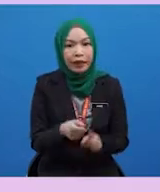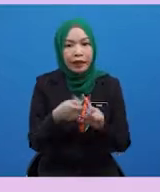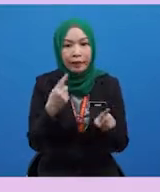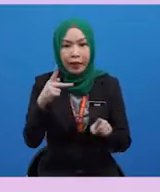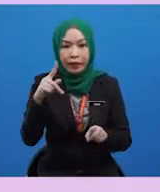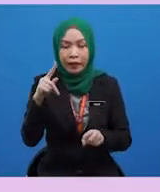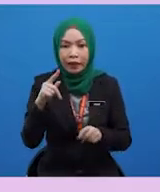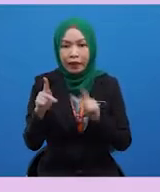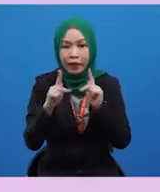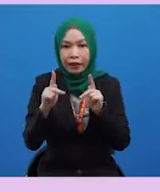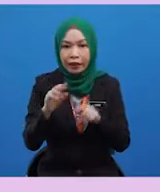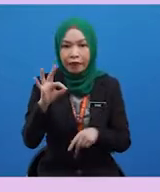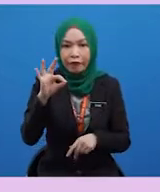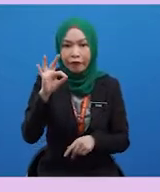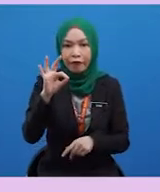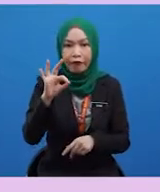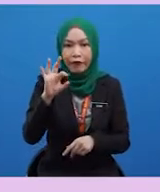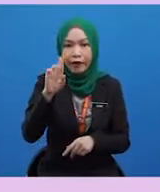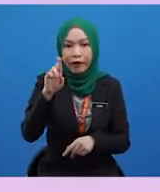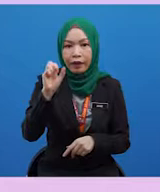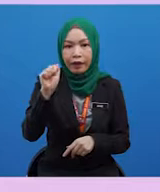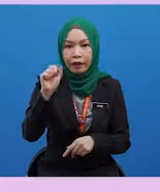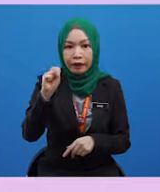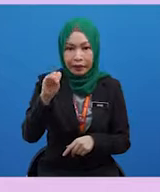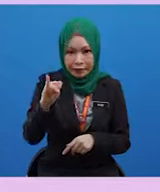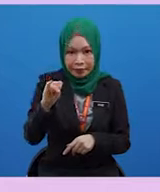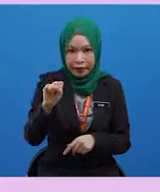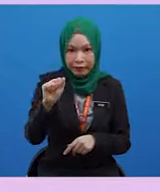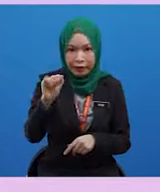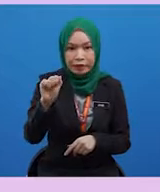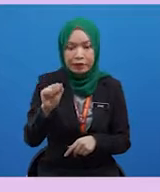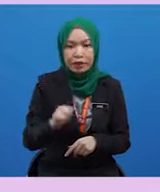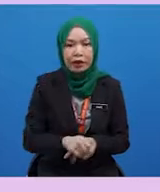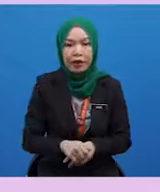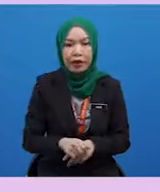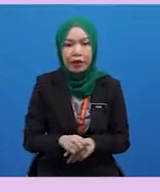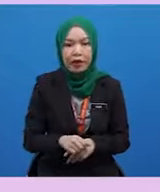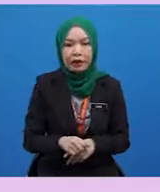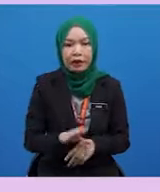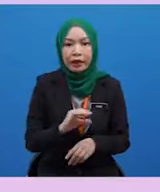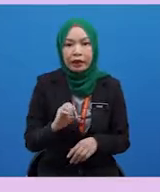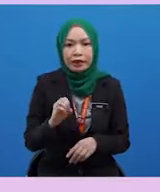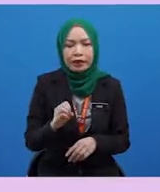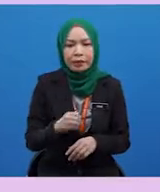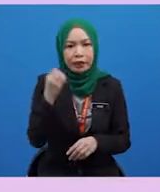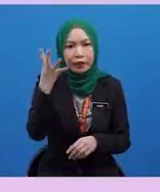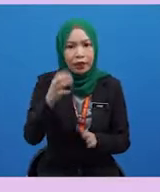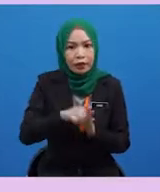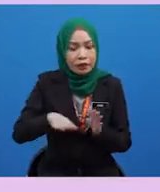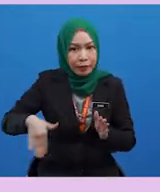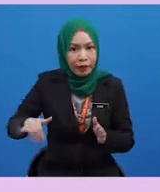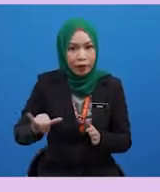yang disebutkan sebelumnya yang tidak mahu disebut semula oleh penulisnya dalam sesuatu wacana